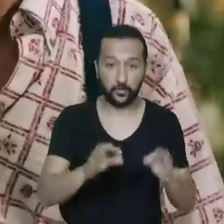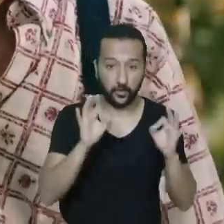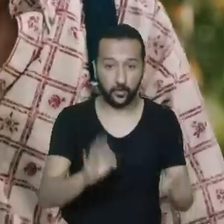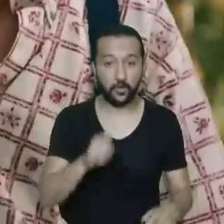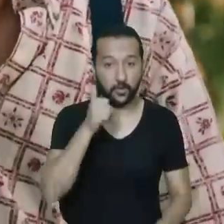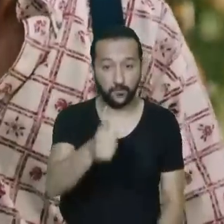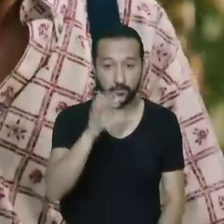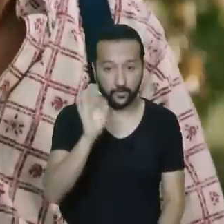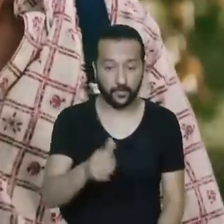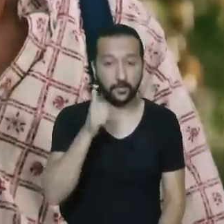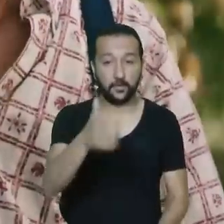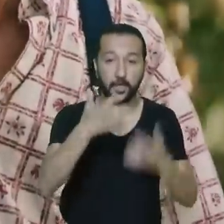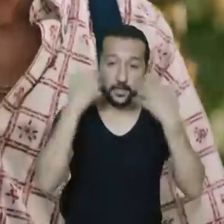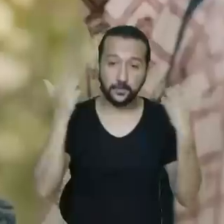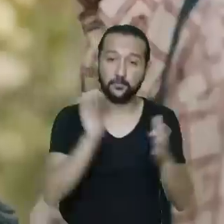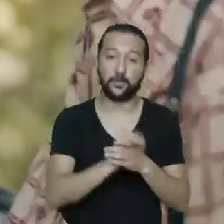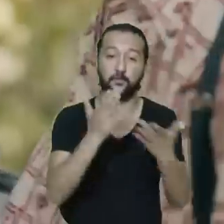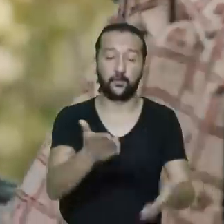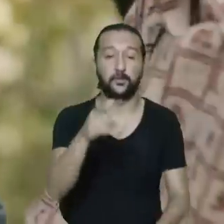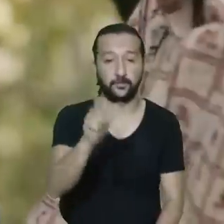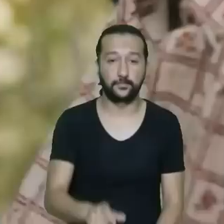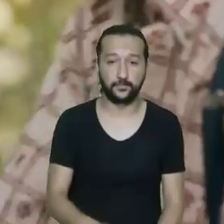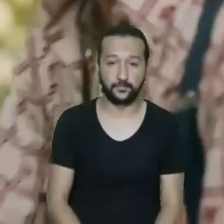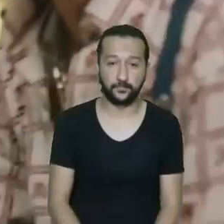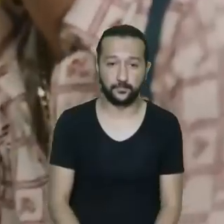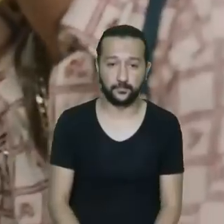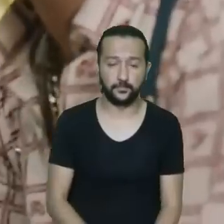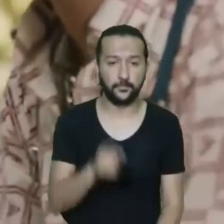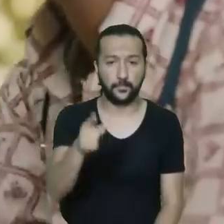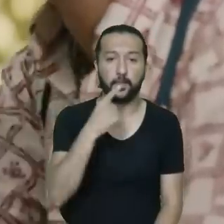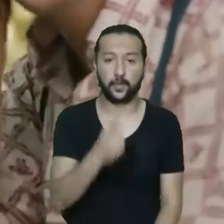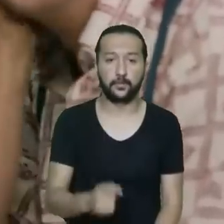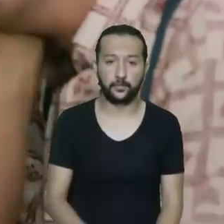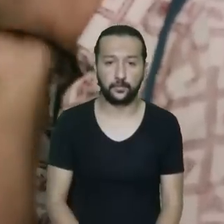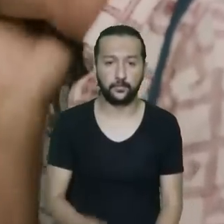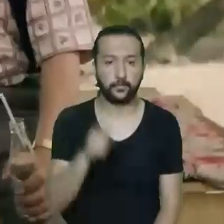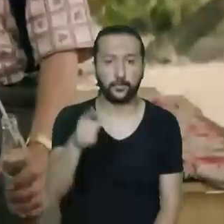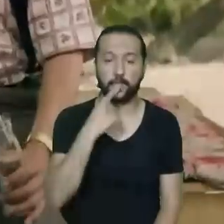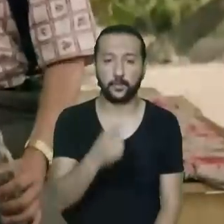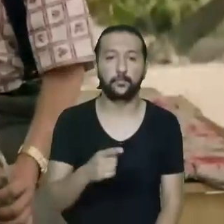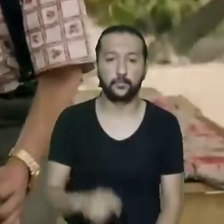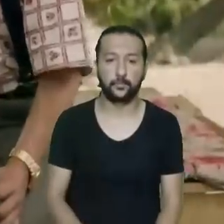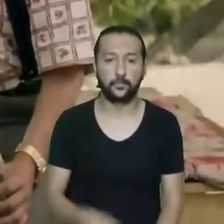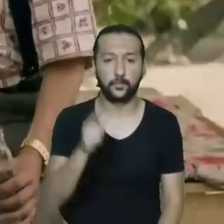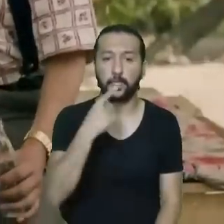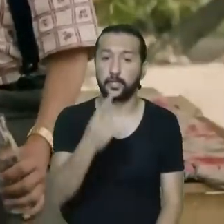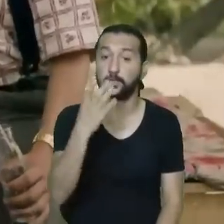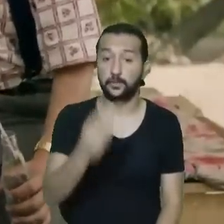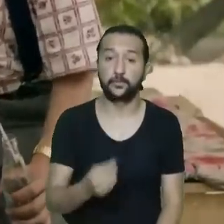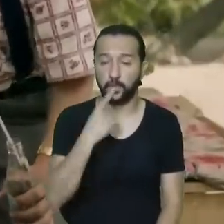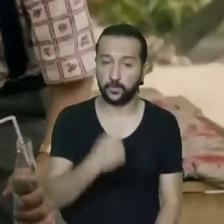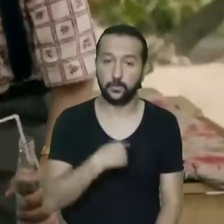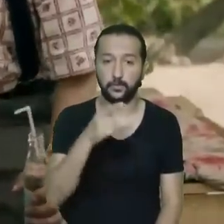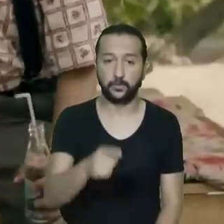Valla bravo lan. Aslan bravo lan. Bir şey be. Bir şey. Seni bir şey diyeceksin.